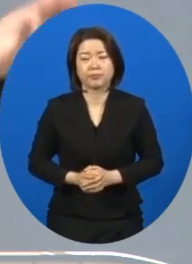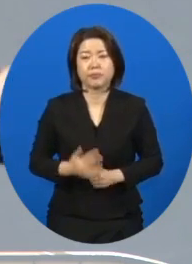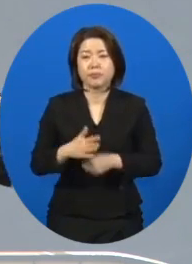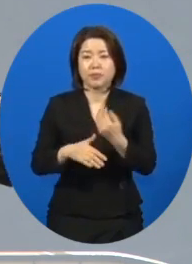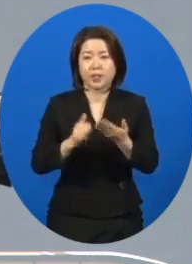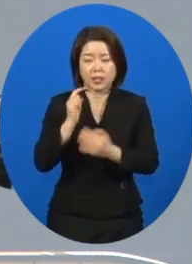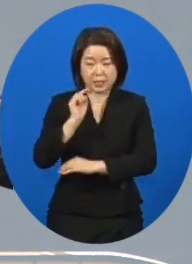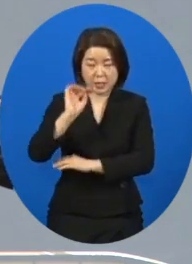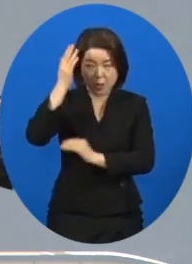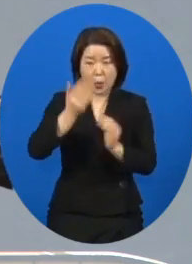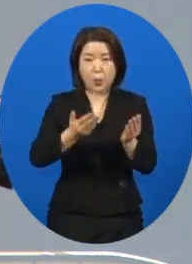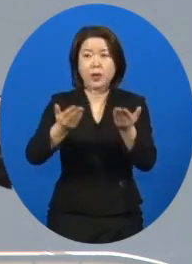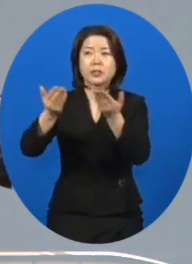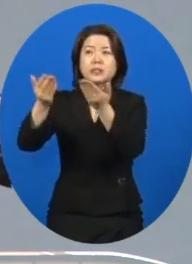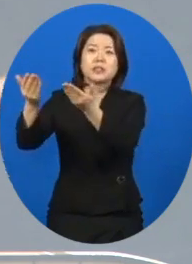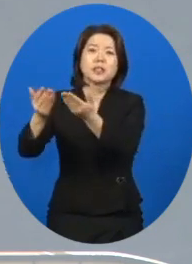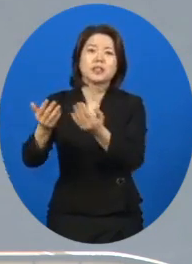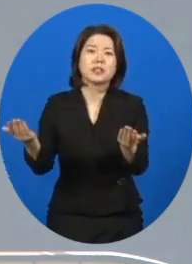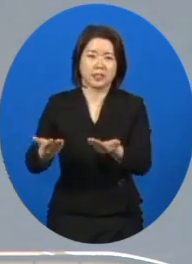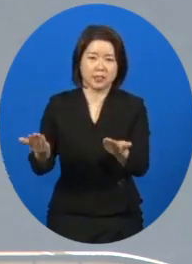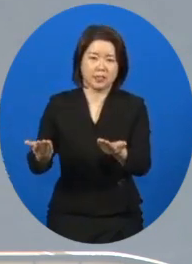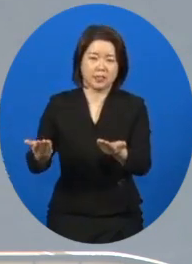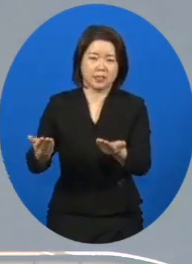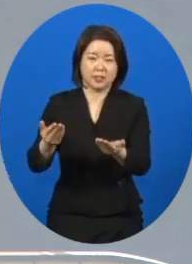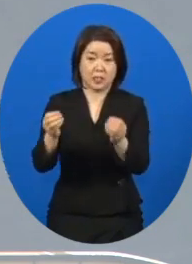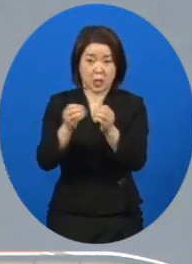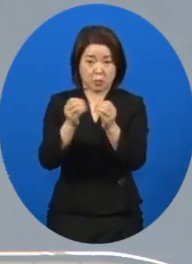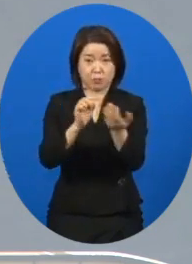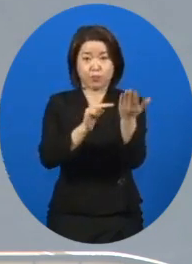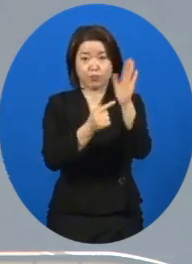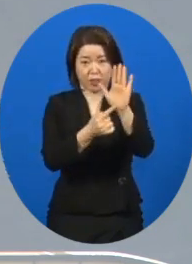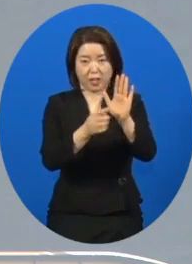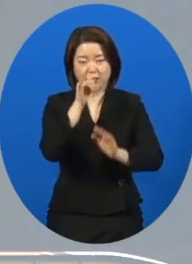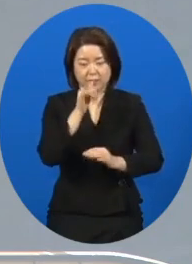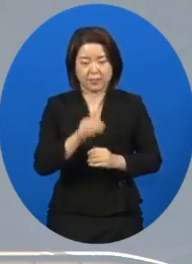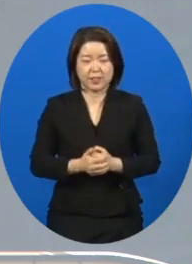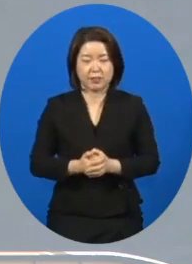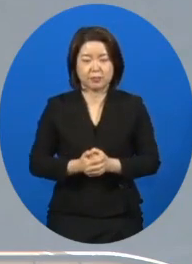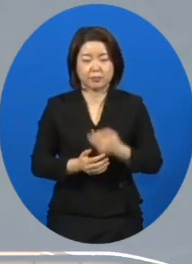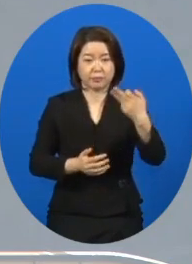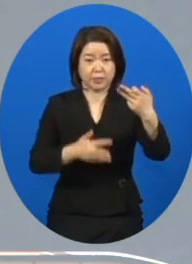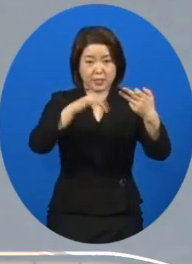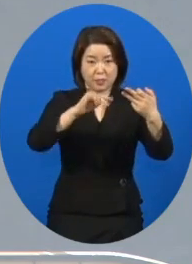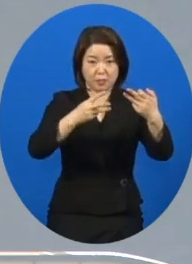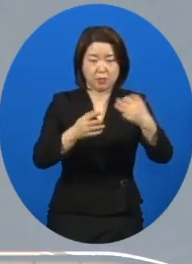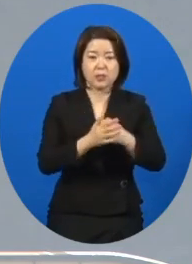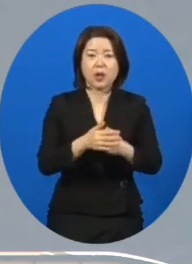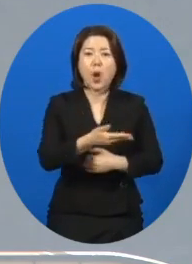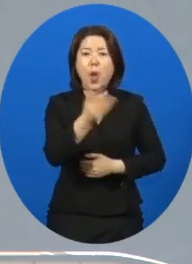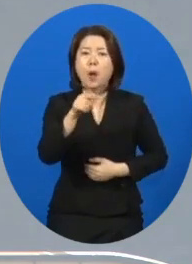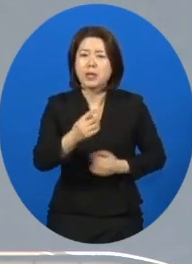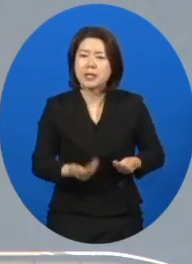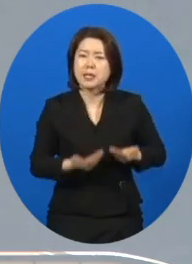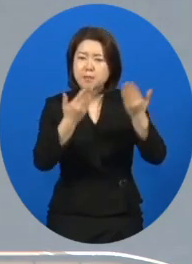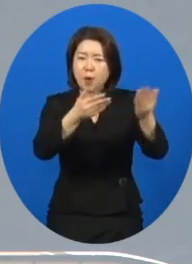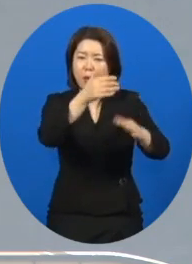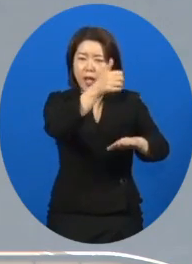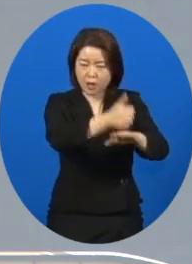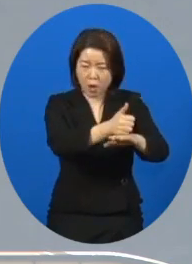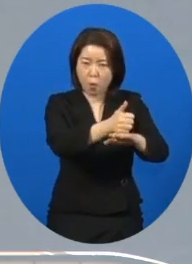하나님께 영광 돌리는 일이라 그렇게 표현을 했습니다. 13절에 여러분의 이 봉사의